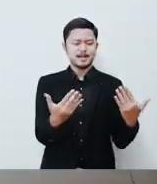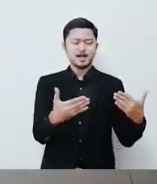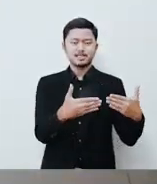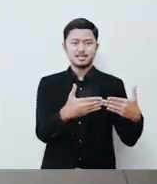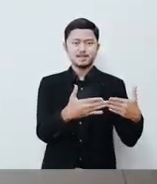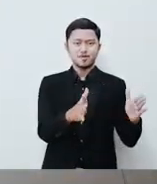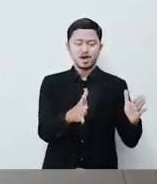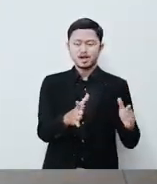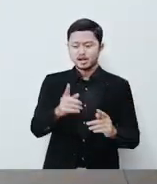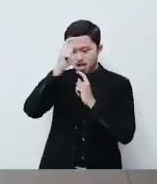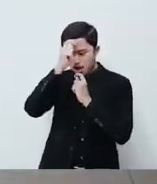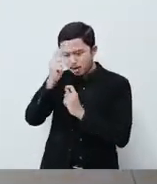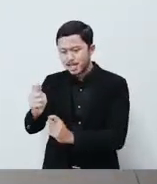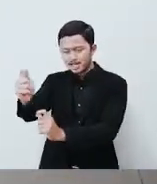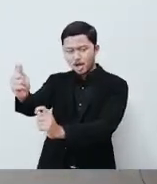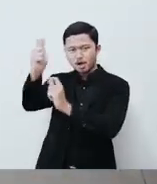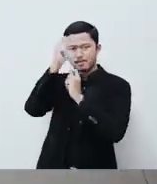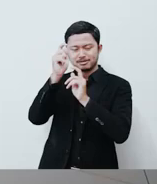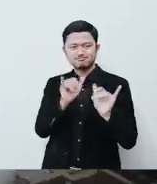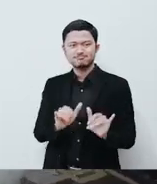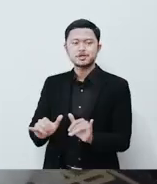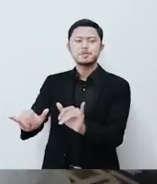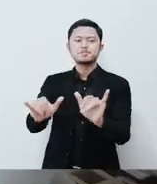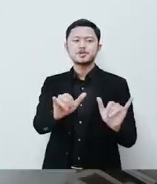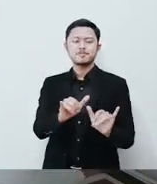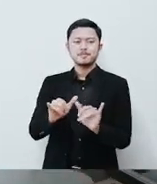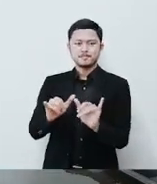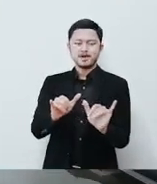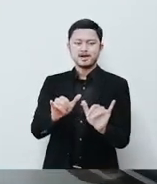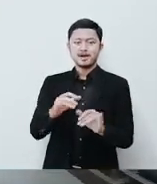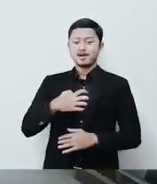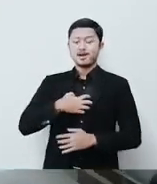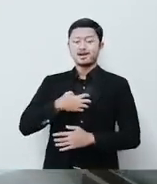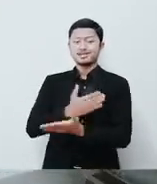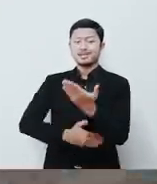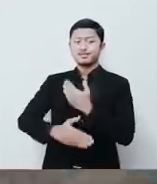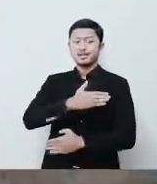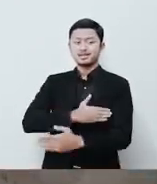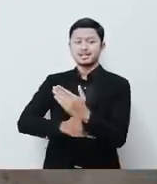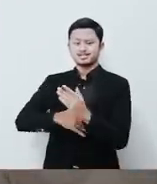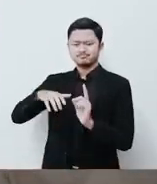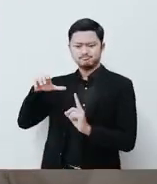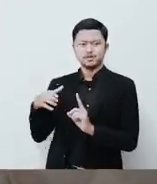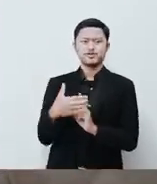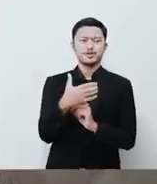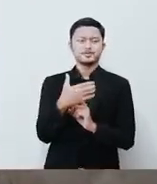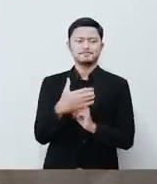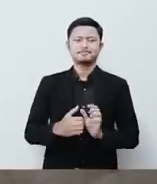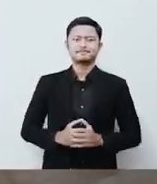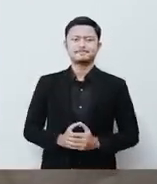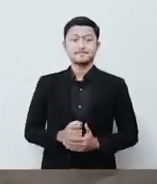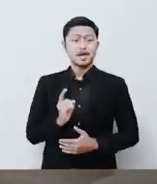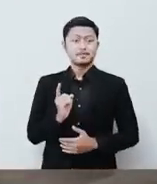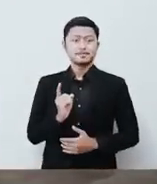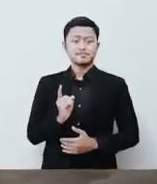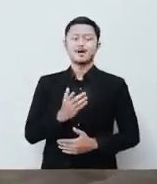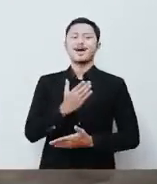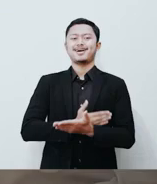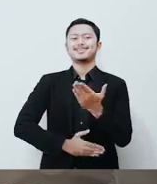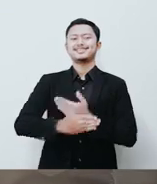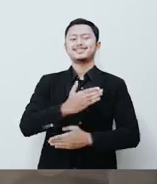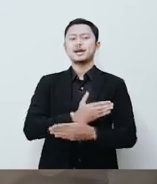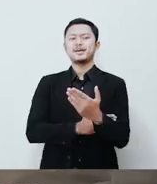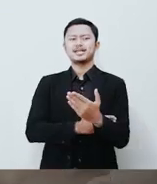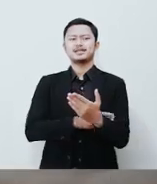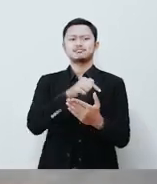yang terbuka dan saling menghargai serta wajib memenuhi dan melindungi hak penyandang disabilitas. Karena